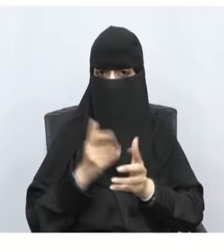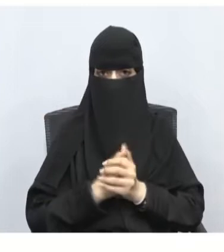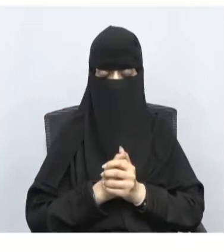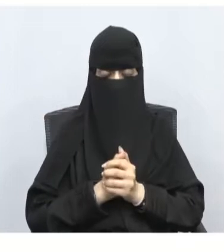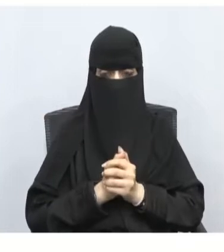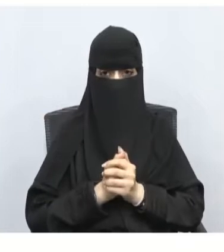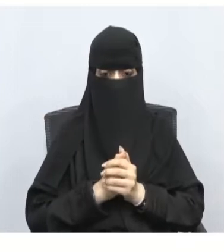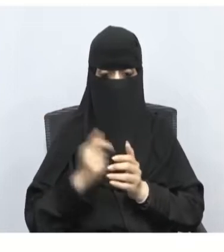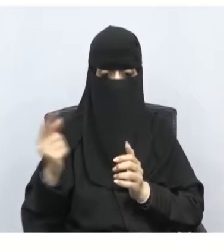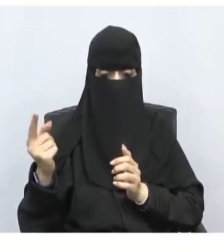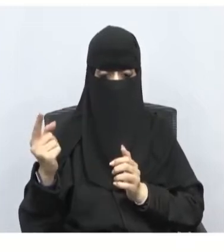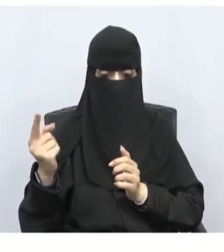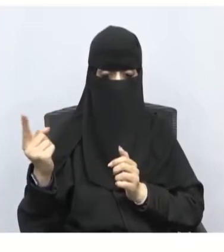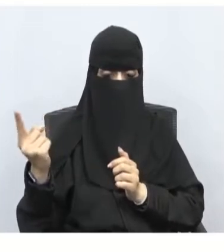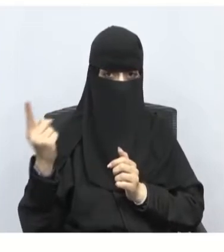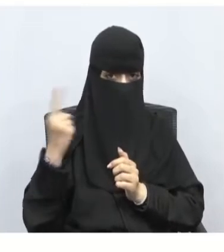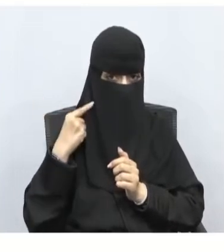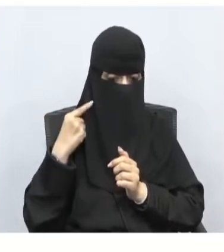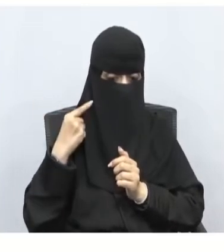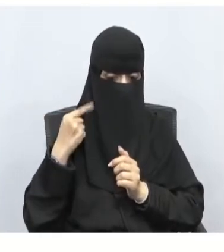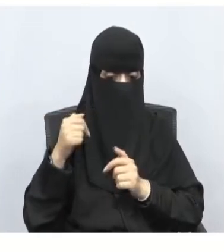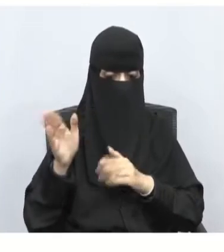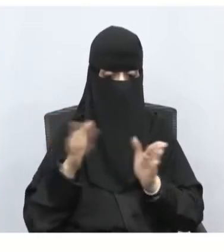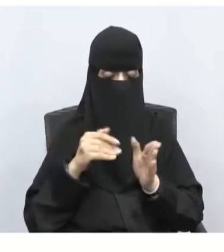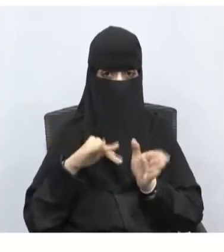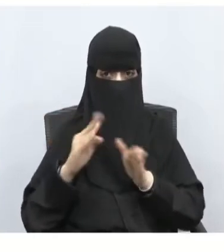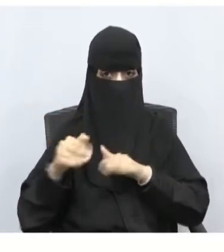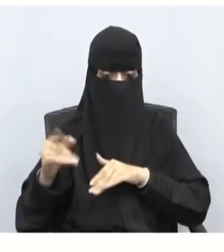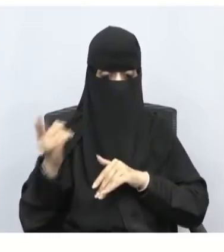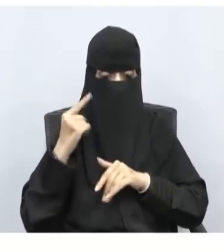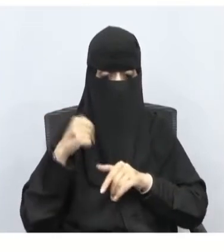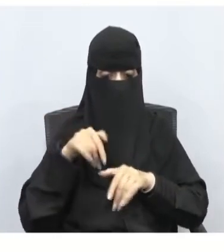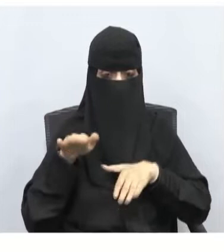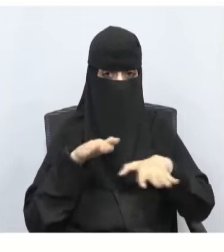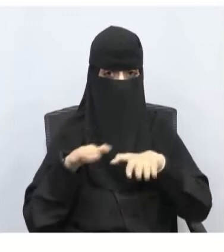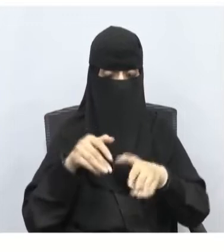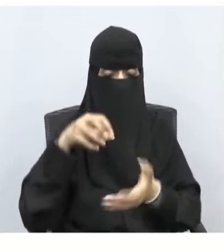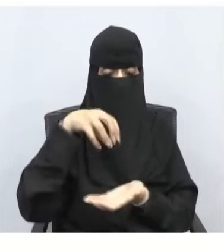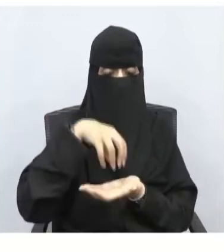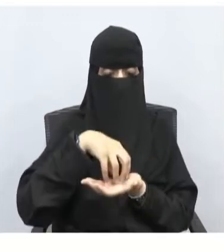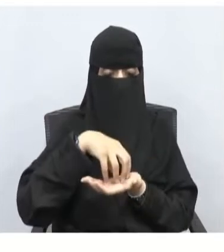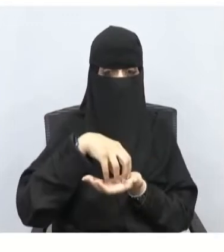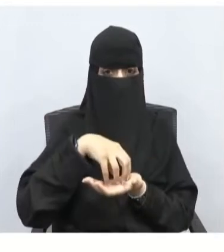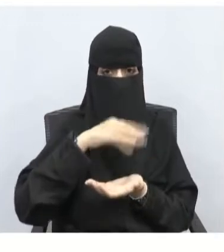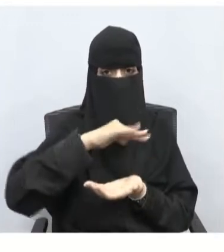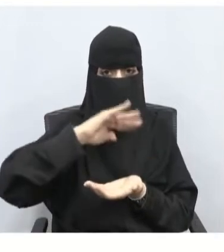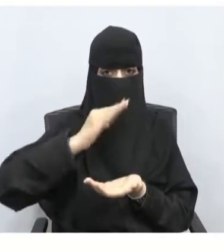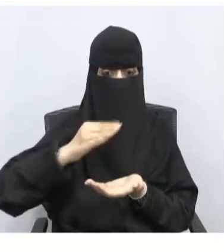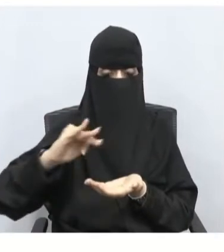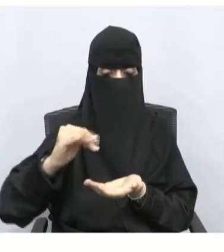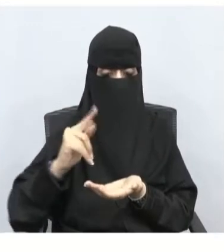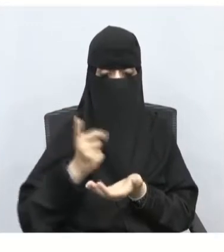خلالها أو تنقل المادة الموجة من خلالها الصوت الموجة الصوتية أم اهتزاز أم وسط